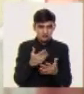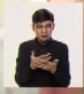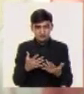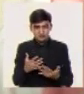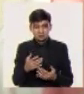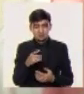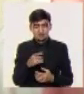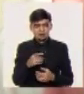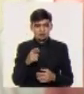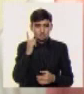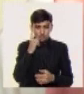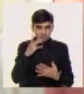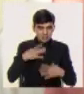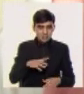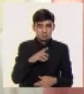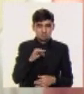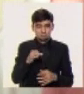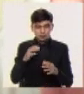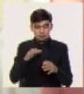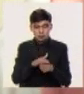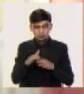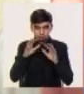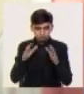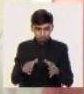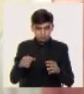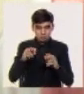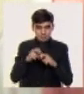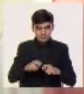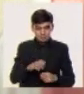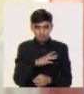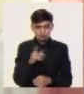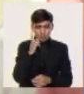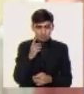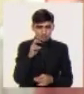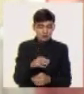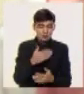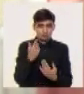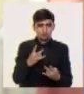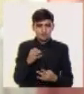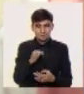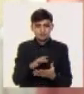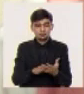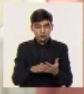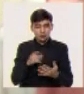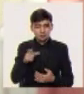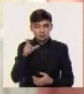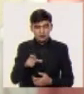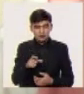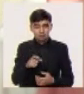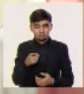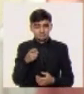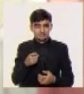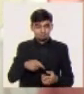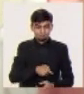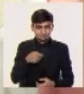полностью, чтобы не было ни телефонов, ни, чтобы ничего не было. И даже он доставал